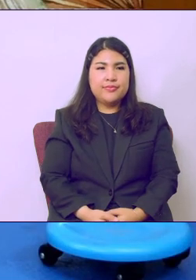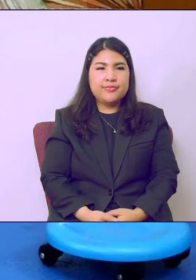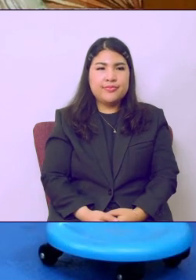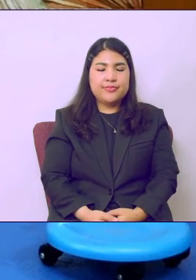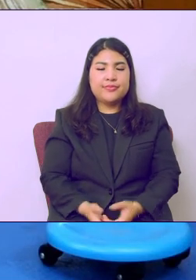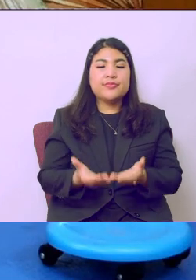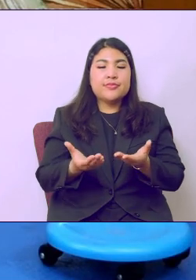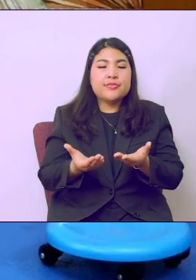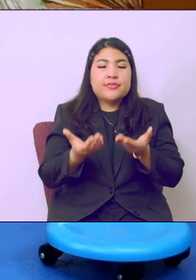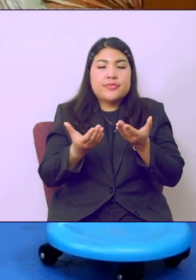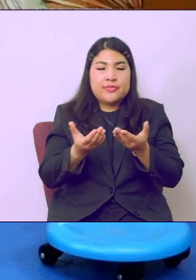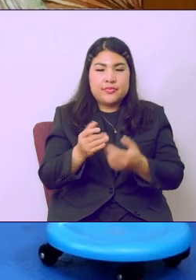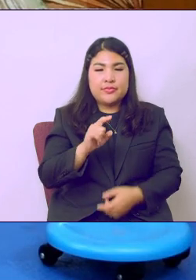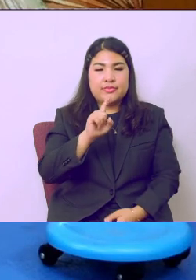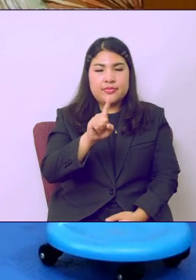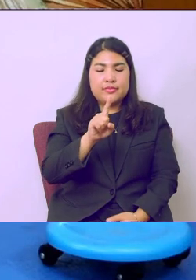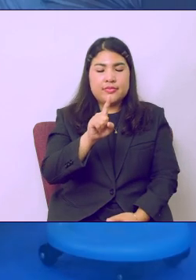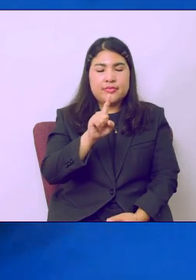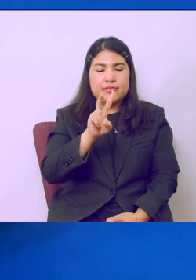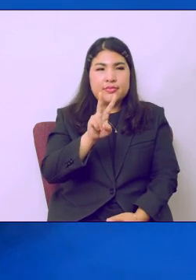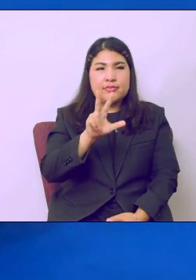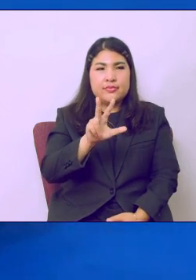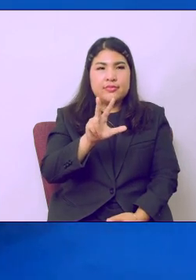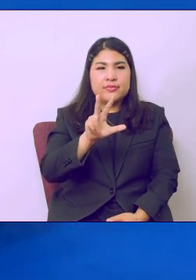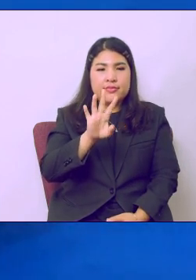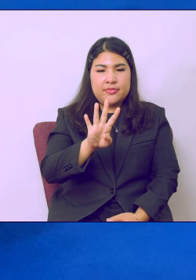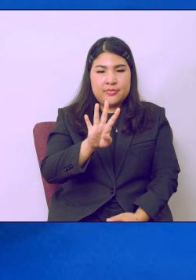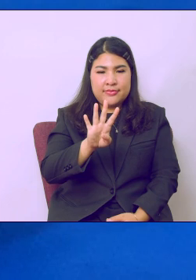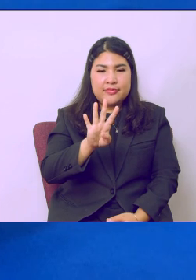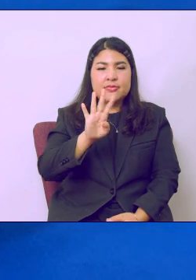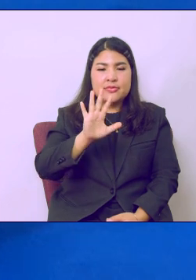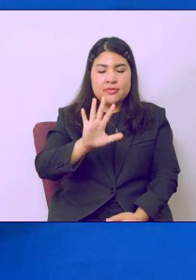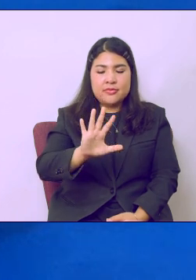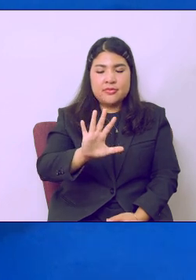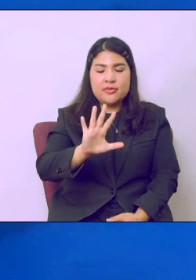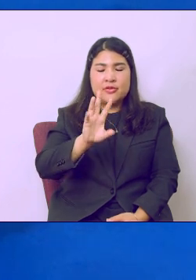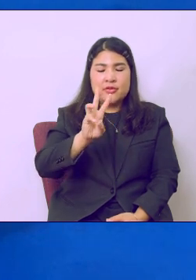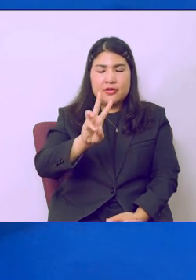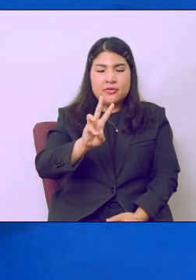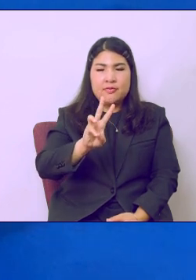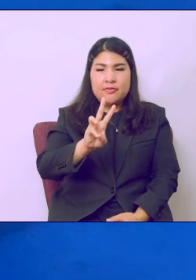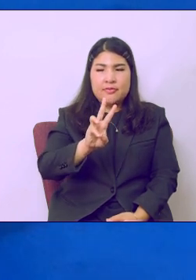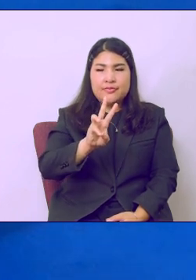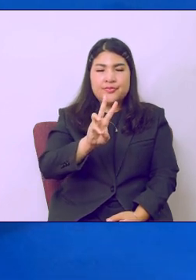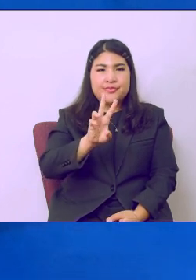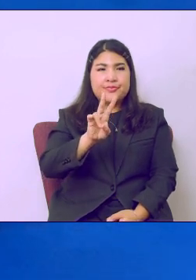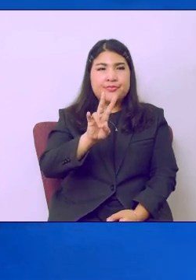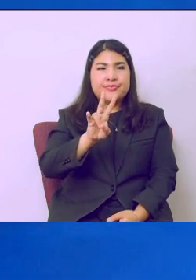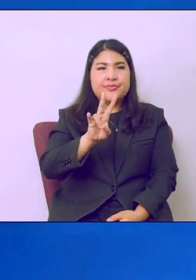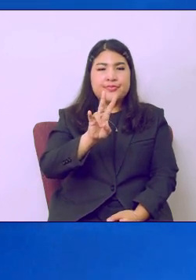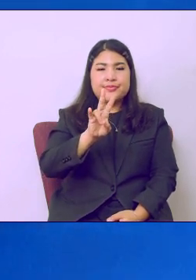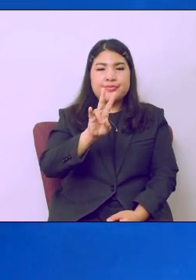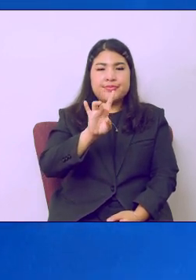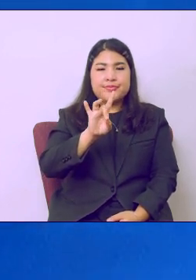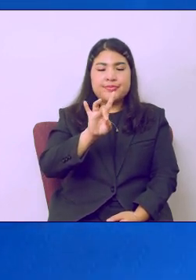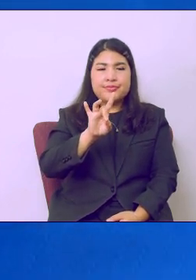มา 1 2 3 4 5 6